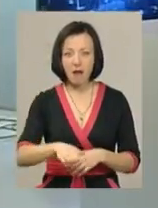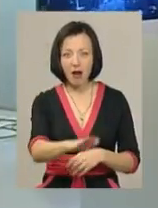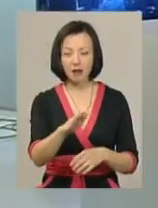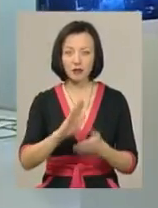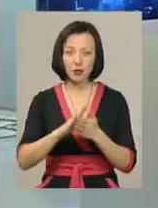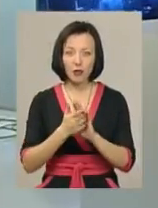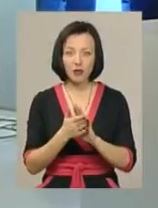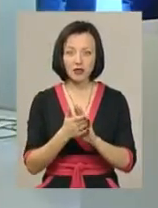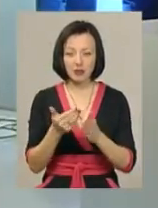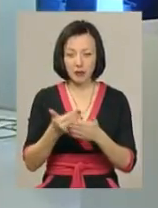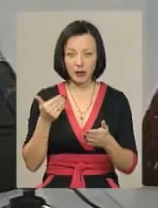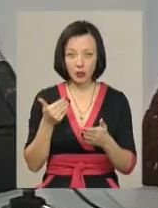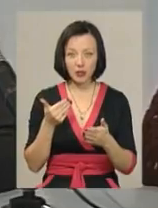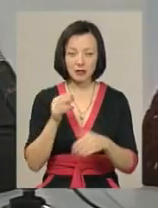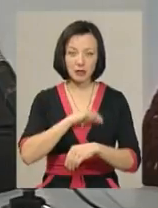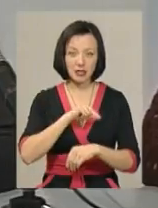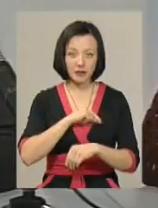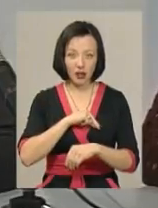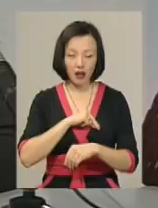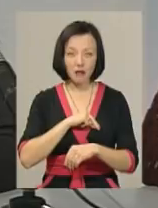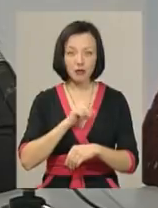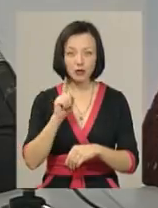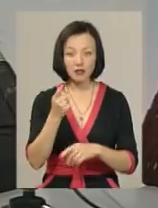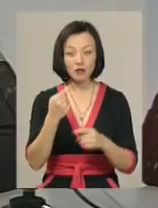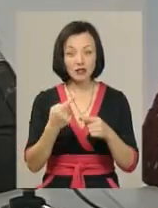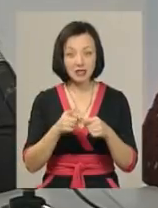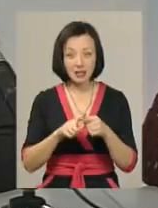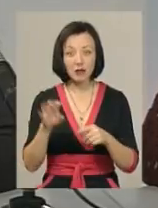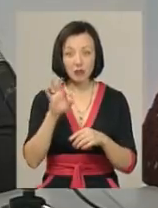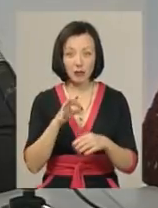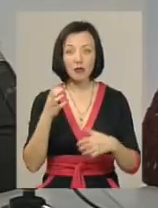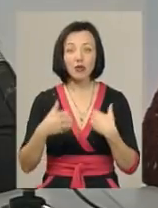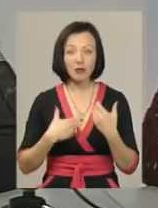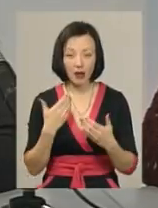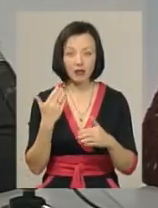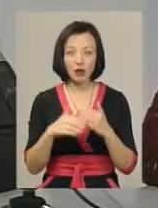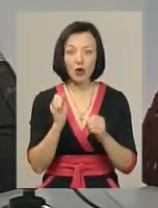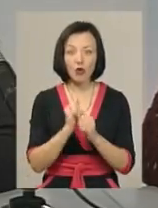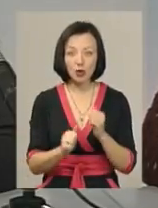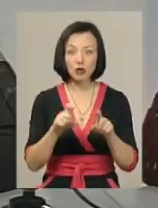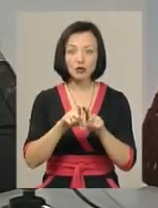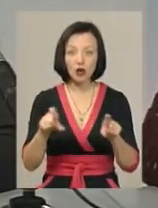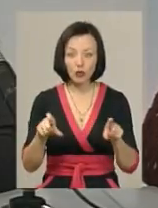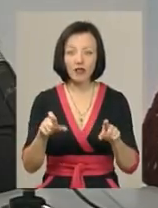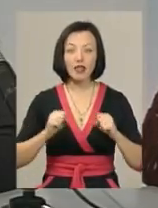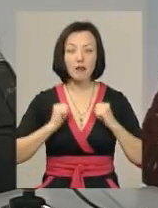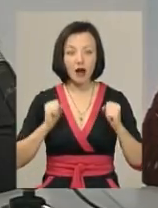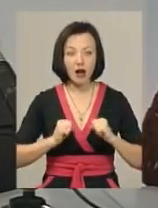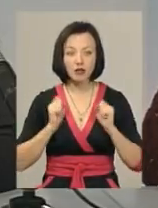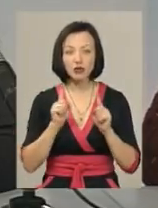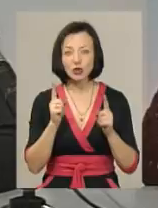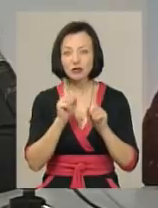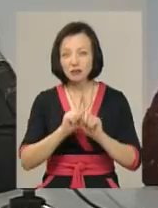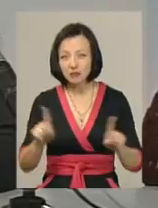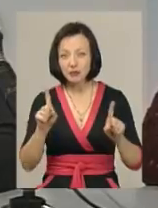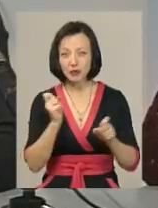домовитись напередодні із працівниками Хоча вони вже про це подбали кожна установа вона намагається щось